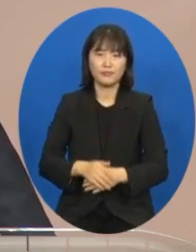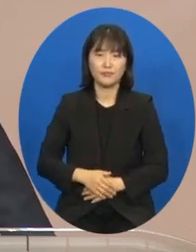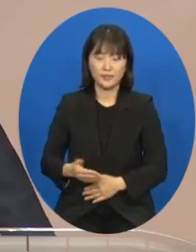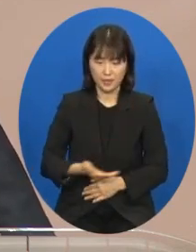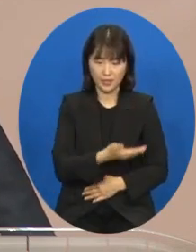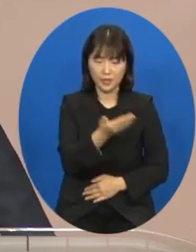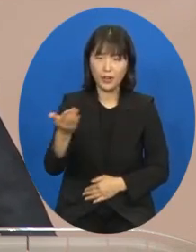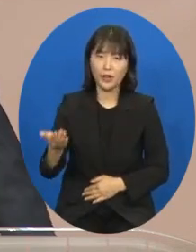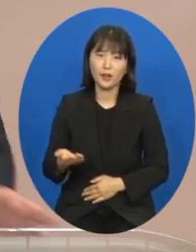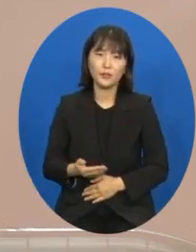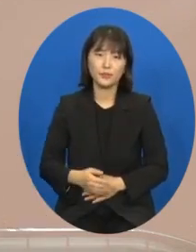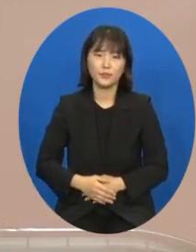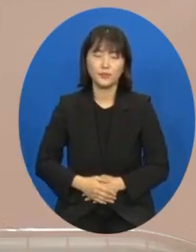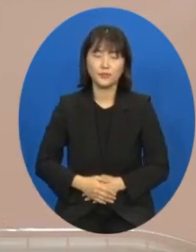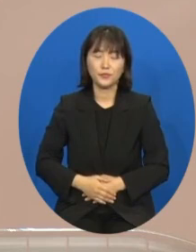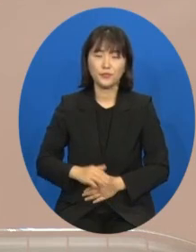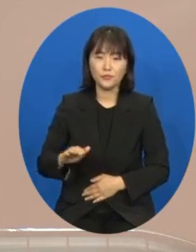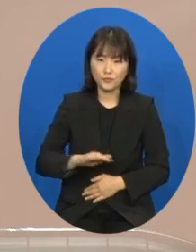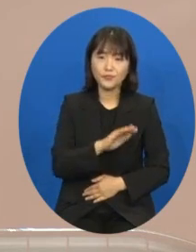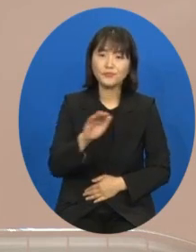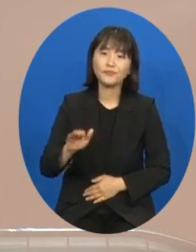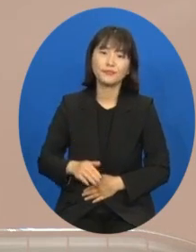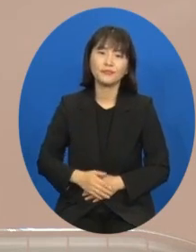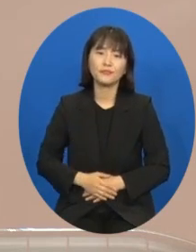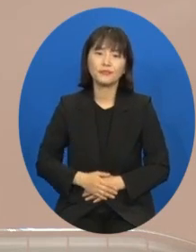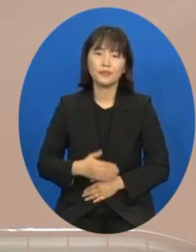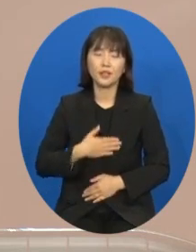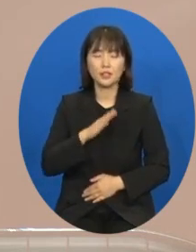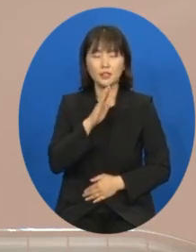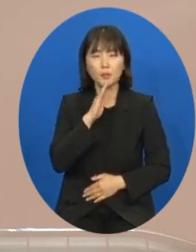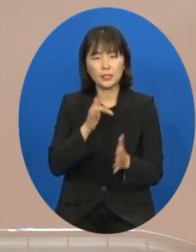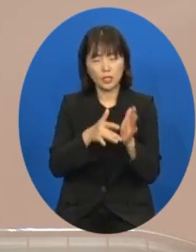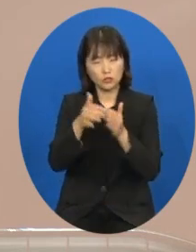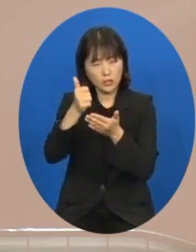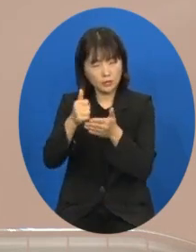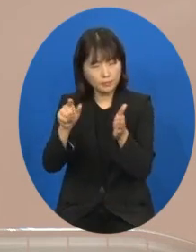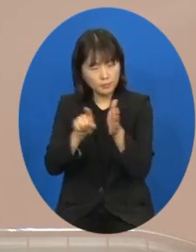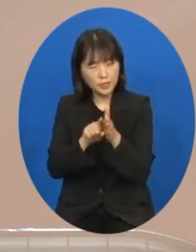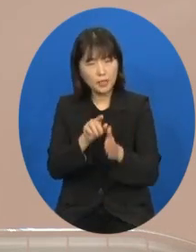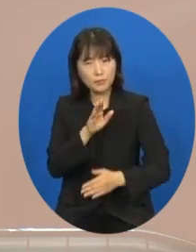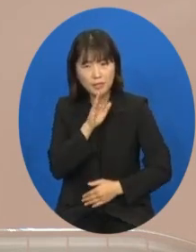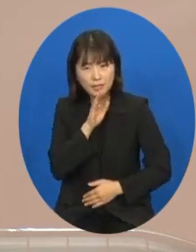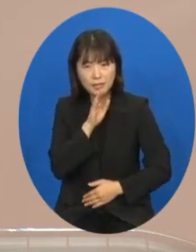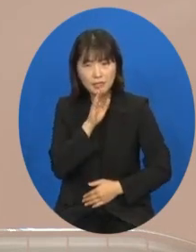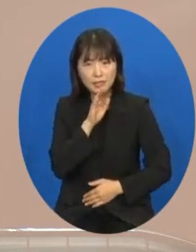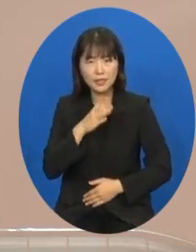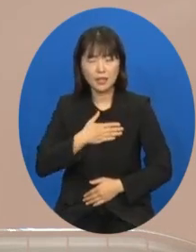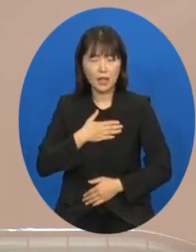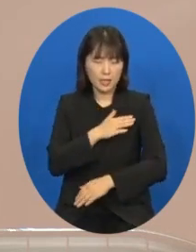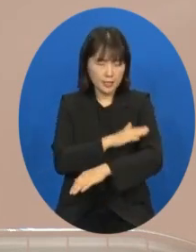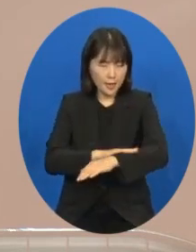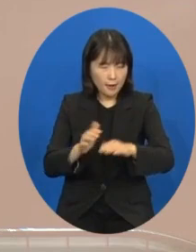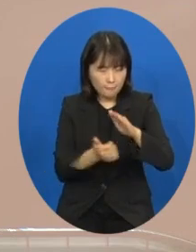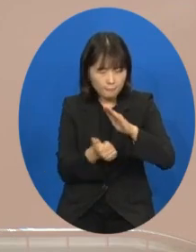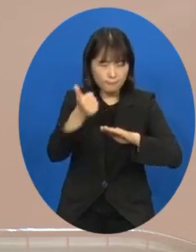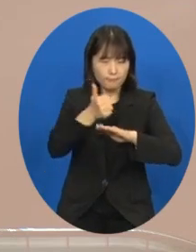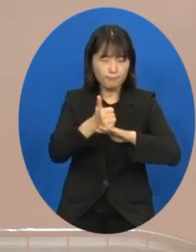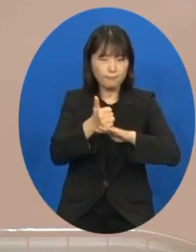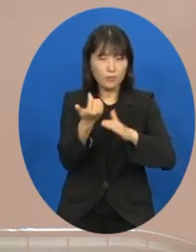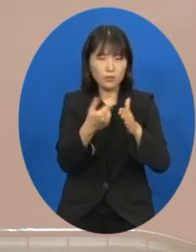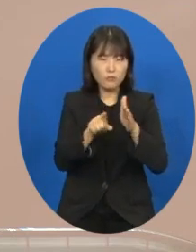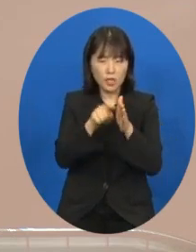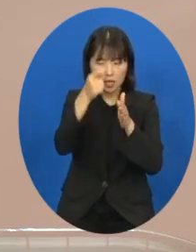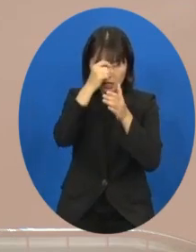여러분, 우리가 내가 정말 예수님을 믿는 건지, 나 잘 되자고